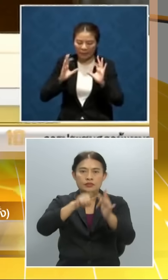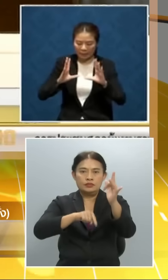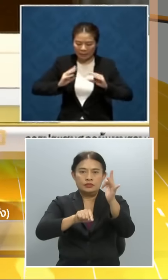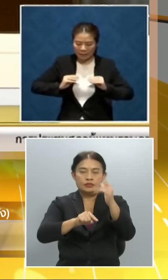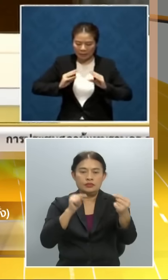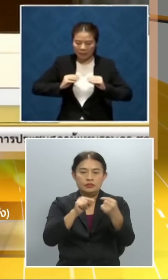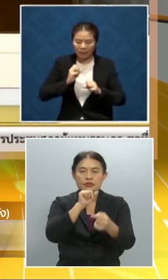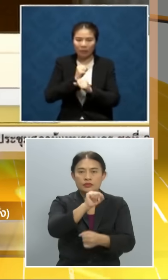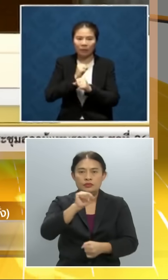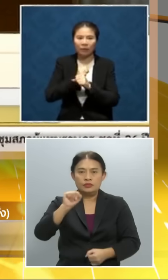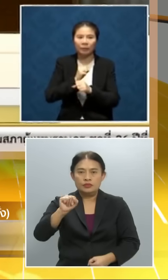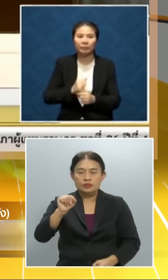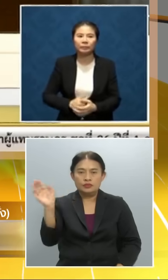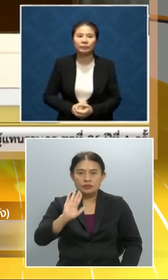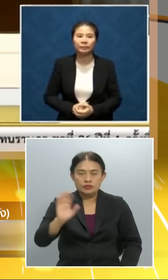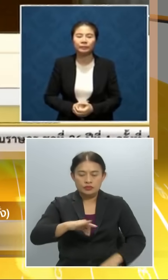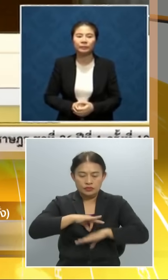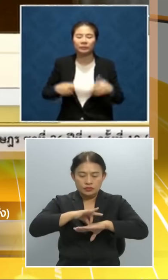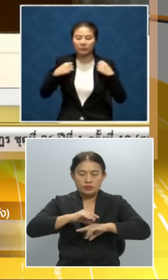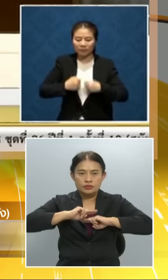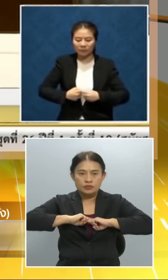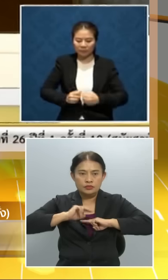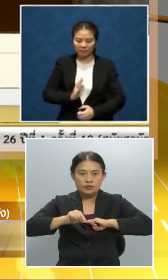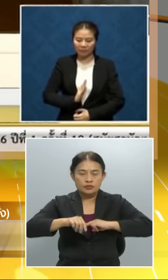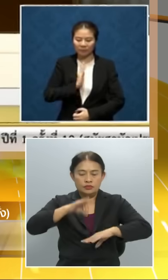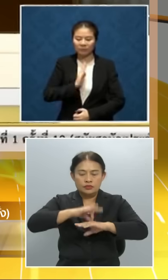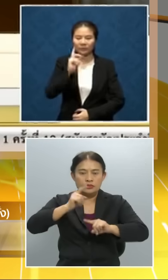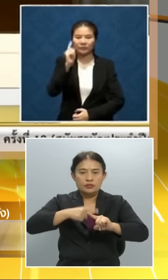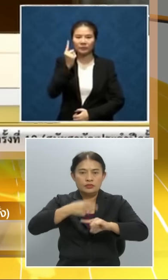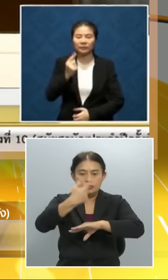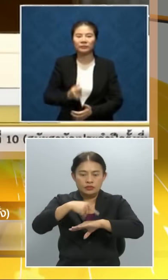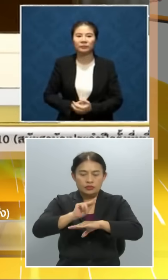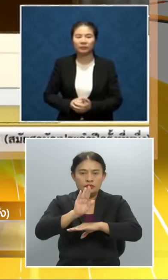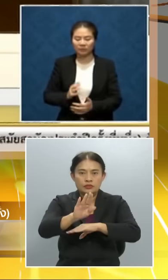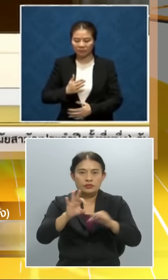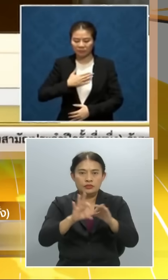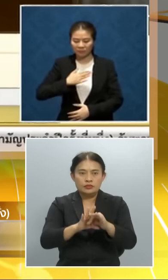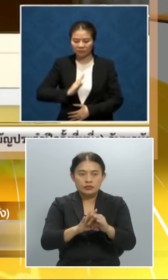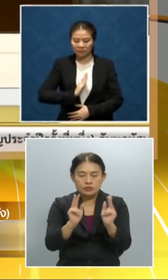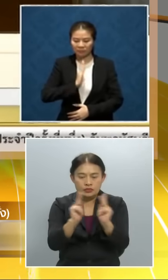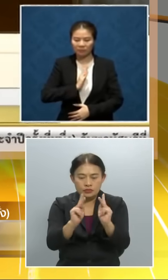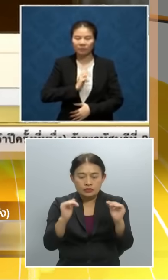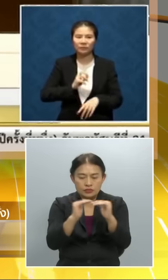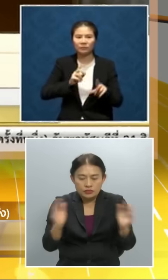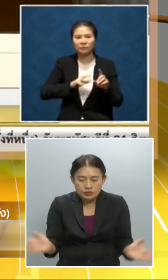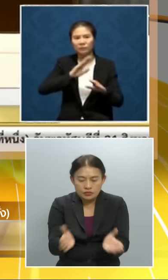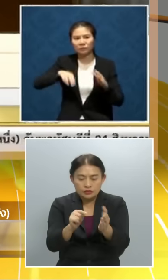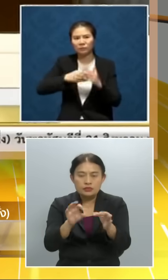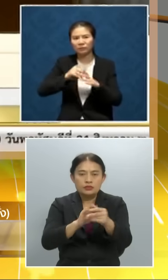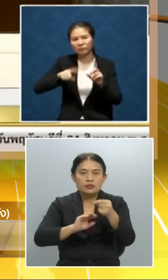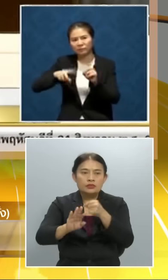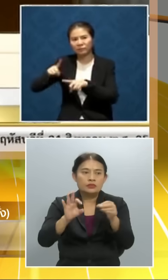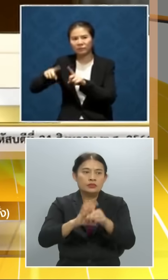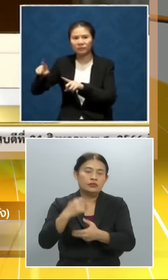ส.สใช่มั้ยเออใช้ตำแหน่งตัวเองก็เป็นรักษาการประธานคณะกรรมการส่งเสริมสิทธิมนุษยชนและความเสมอภาคระหว่างเพศพรรค